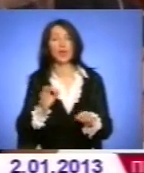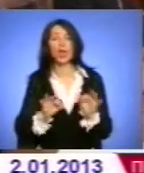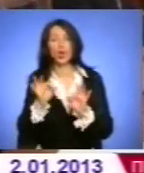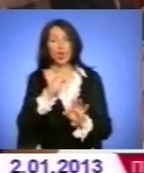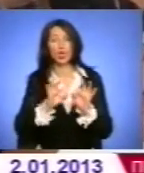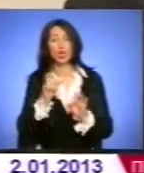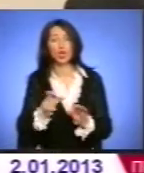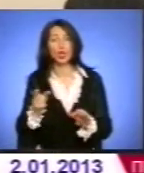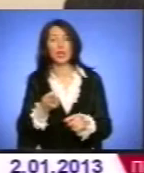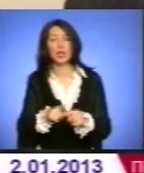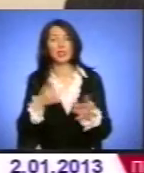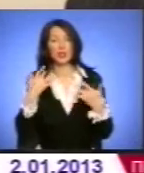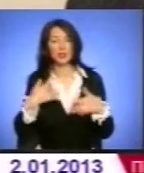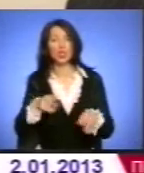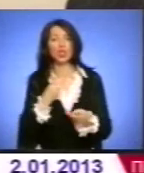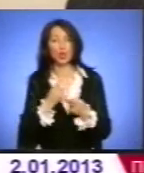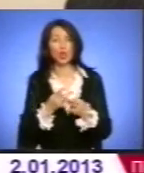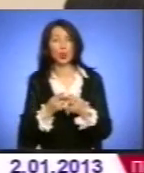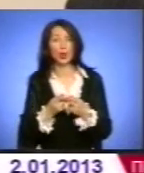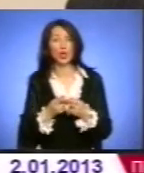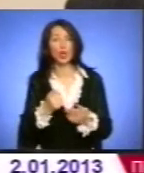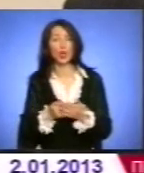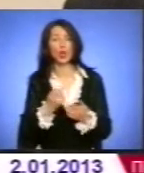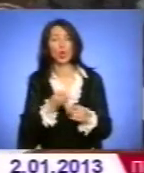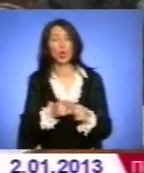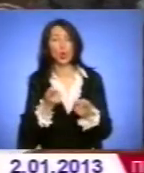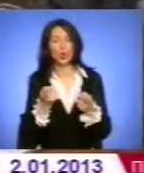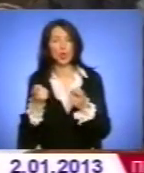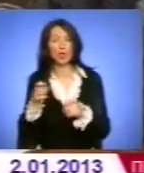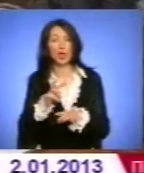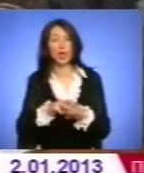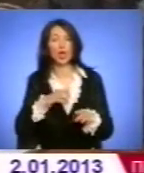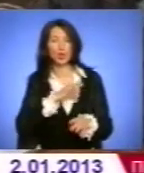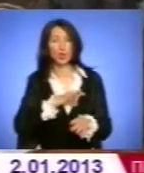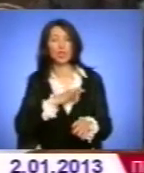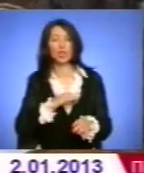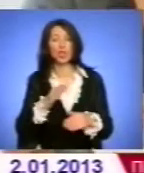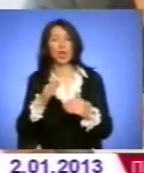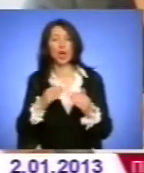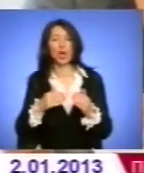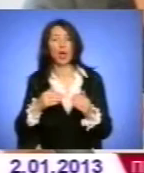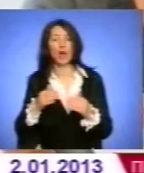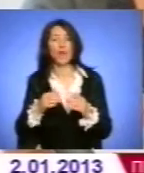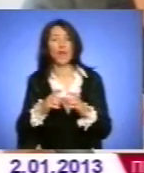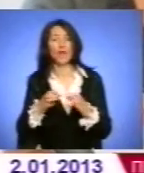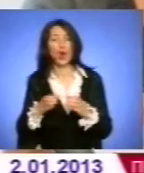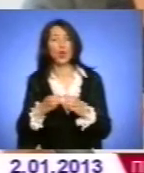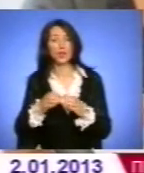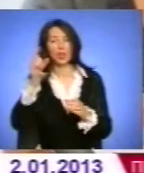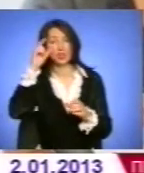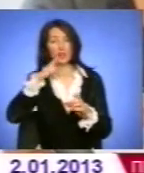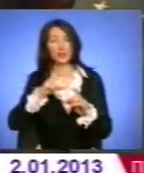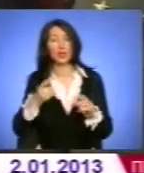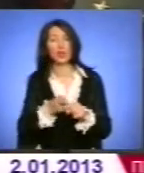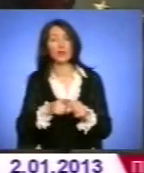які звільнилися з місць позбавлення волі. До цього залучатимуть правників з юридичних факультетів. Що у нас більшість